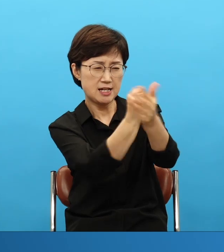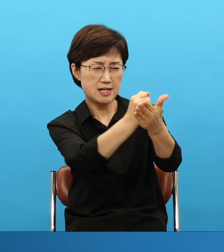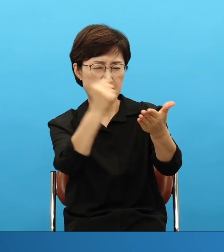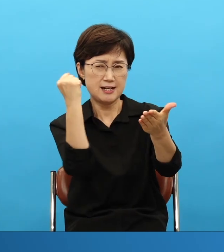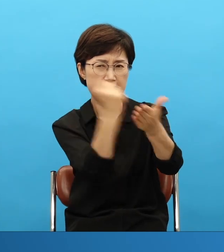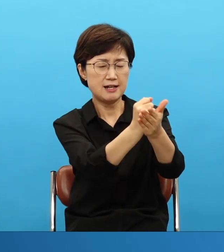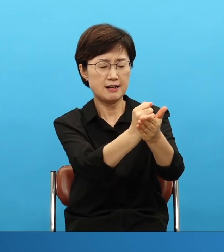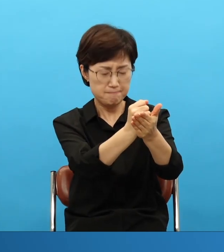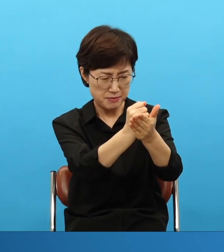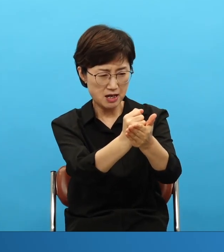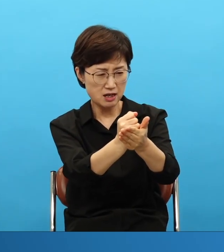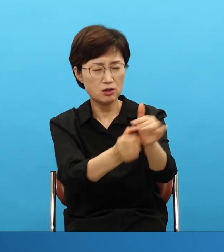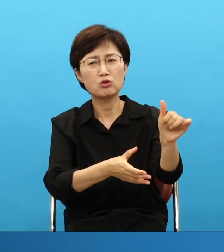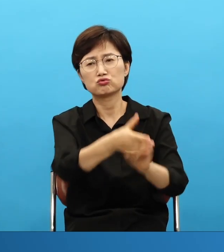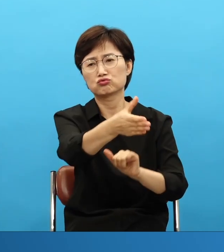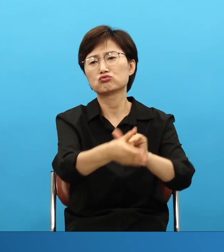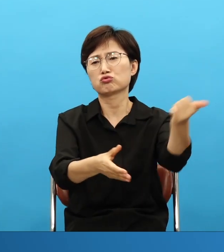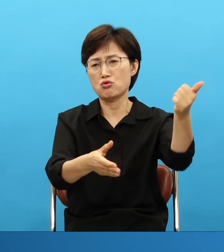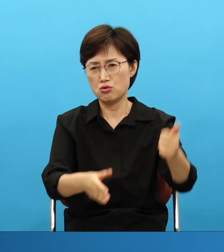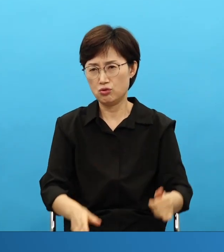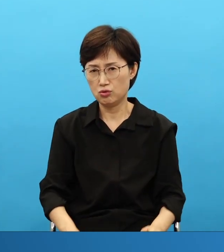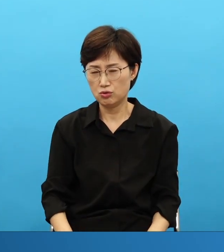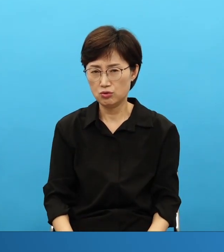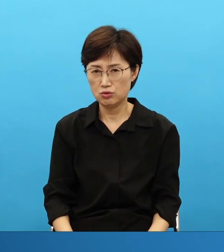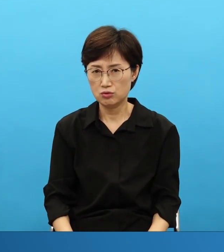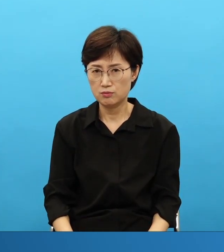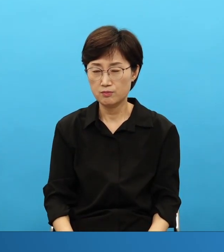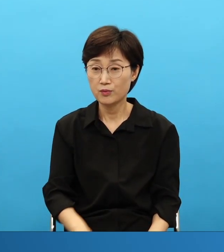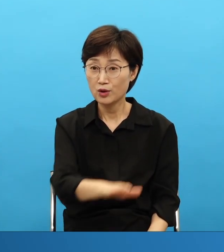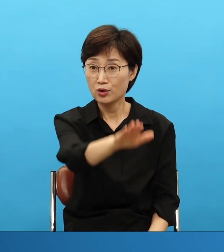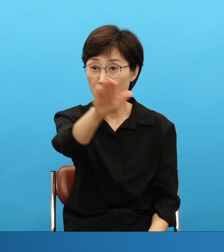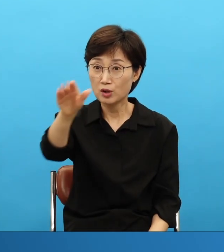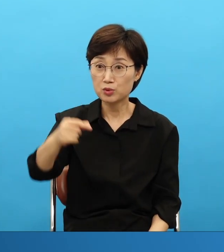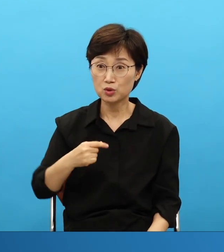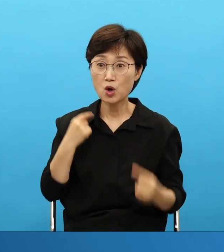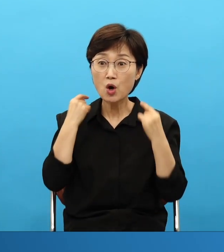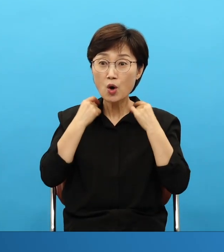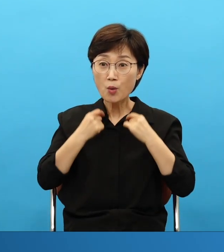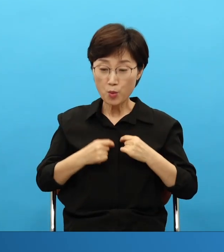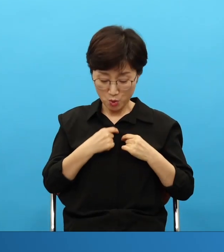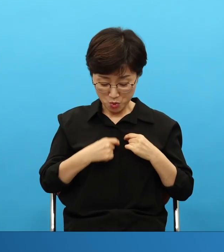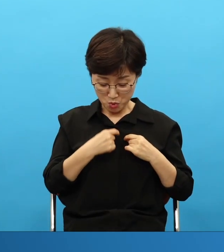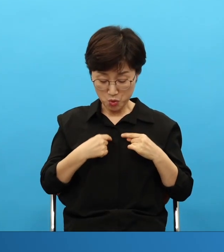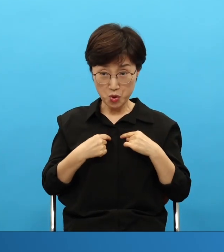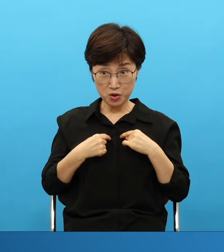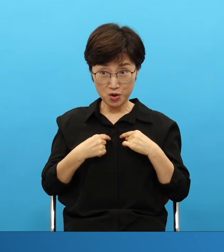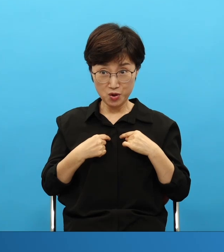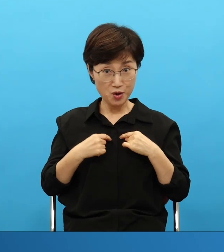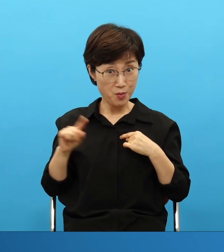겁니다 그 여러분이 지금 목에 매고 다니 십자가 사입니다